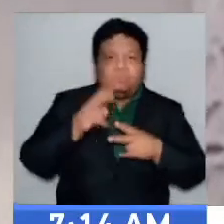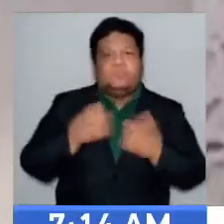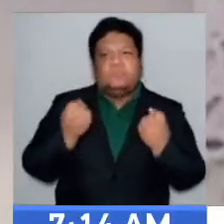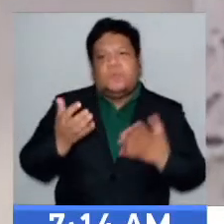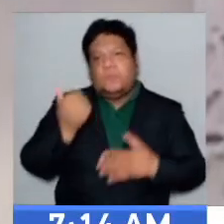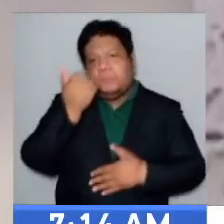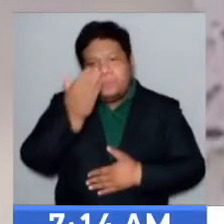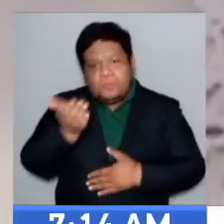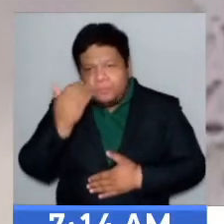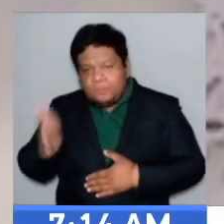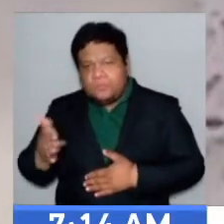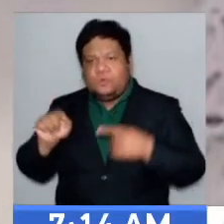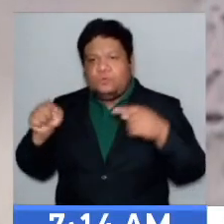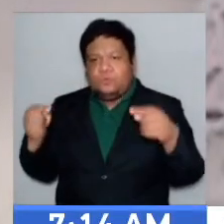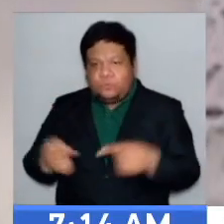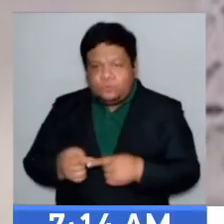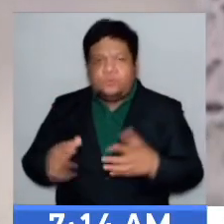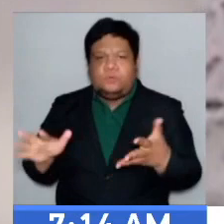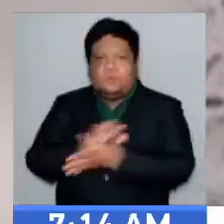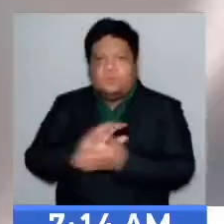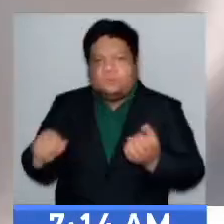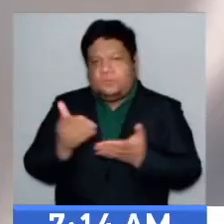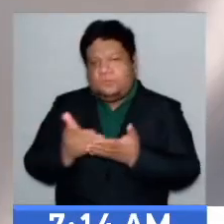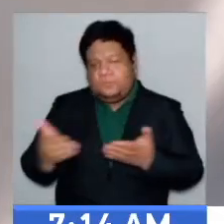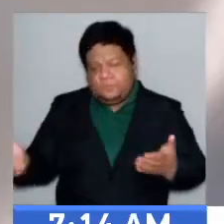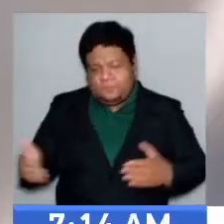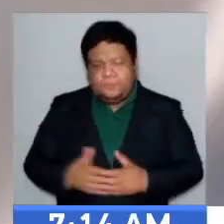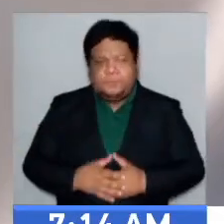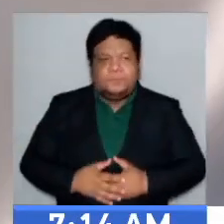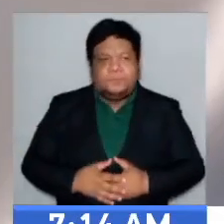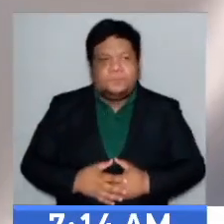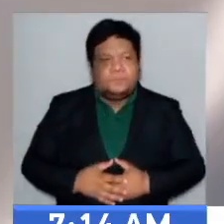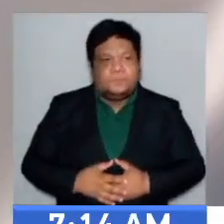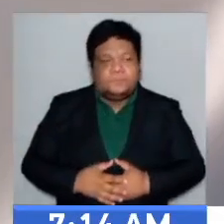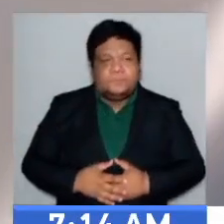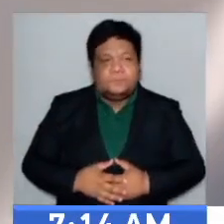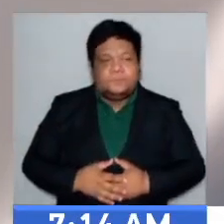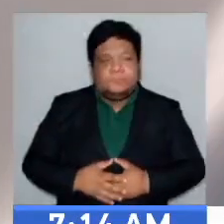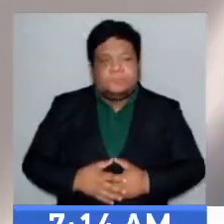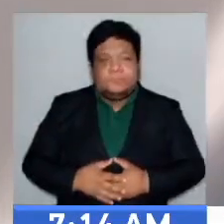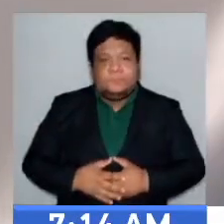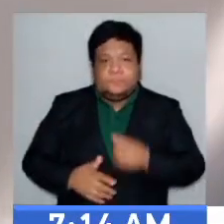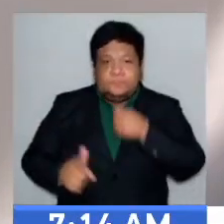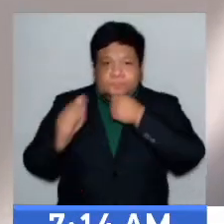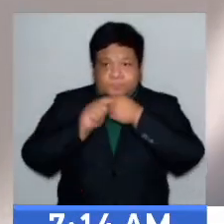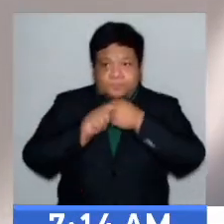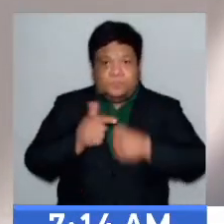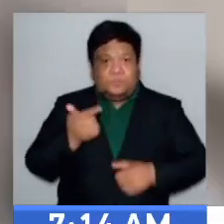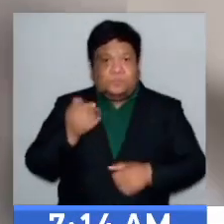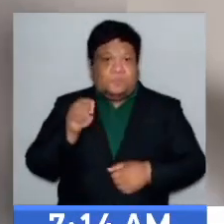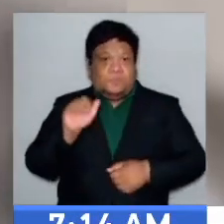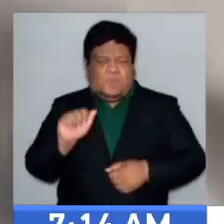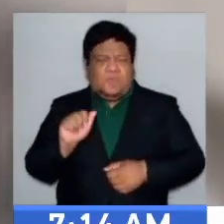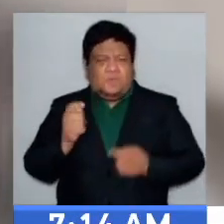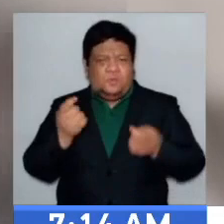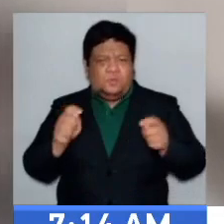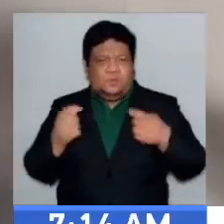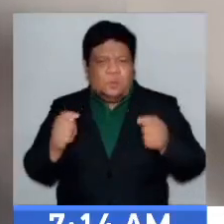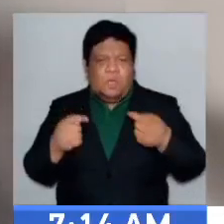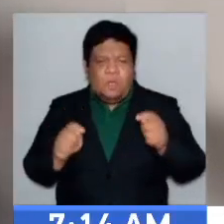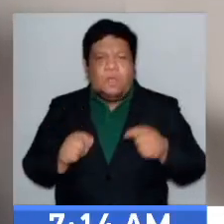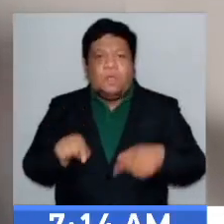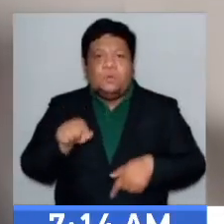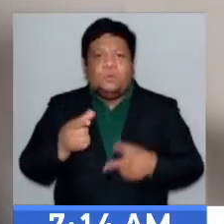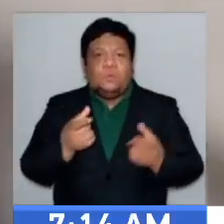injury and damage to property. Sinisikap ng GMA Regional TV Balitang Southern Tagalog na kunin ang panig